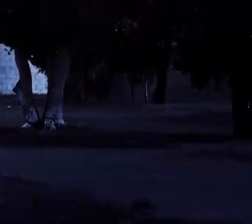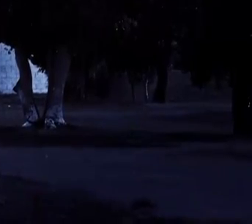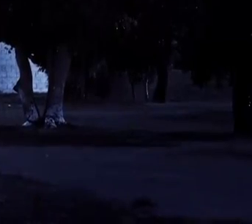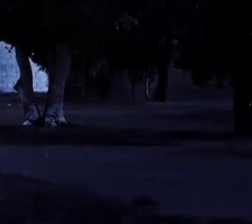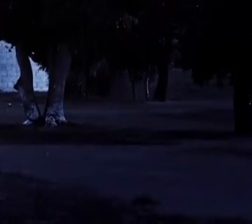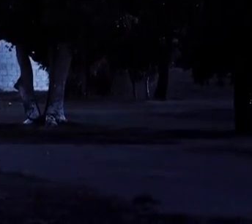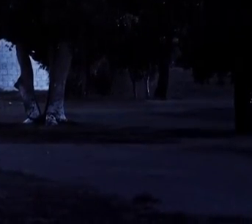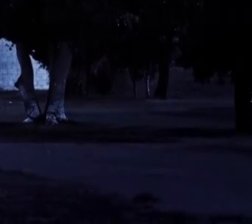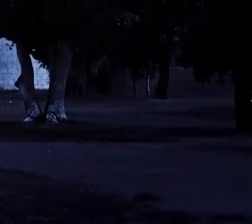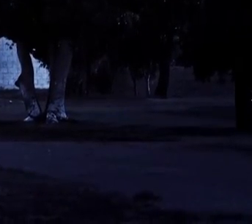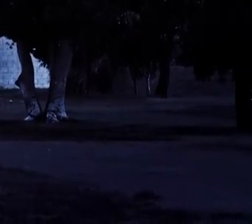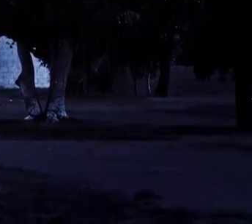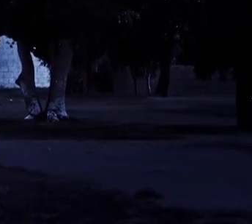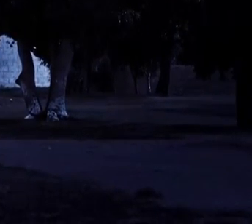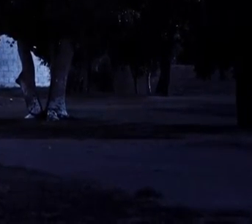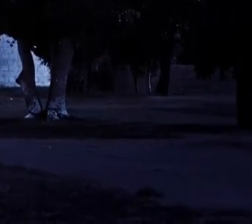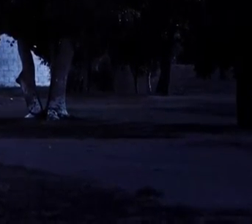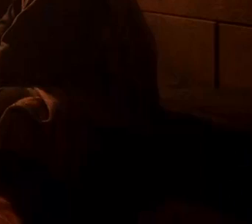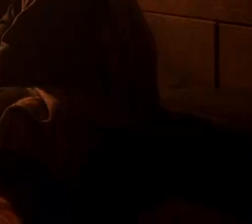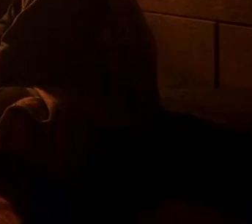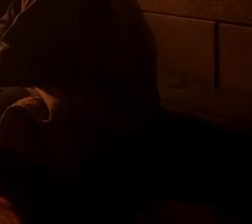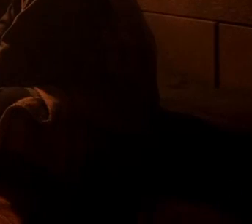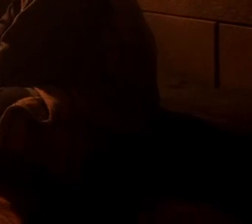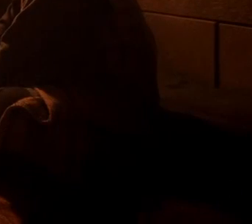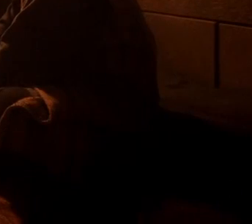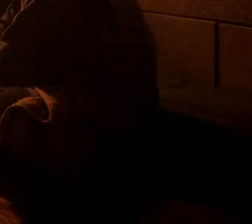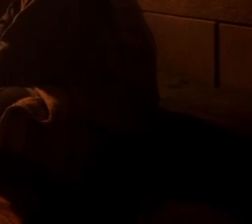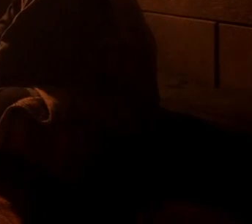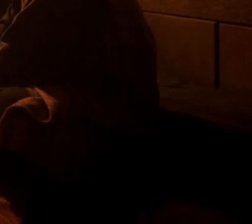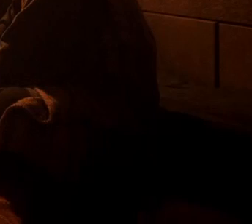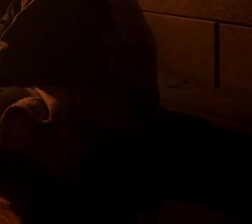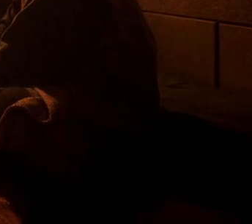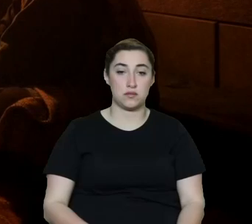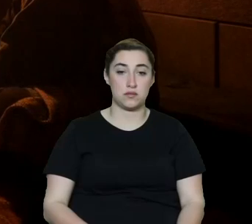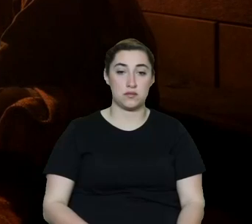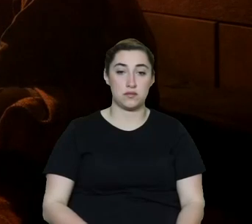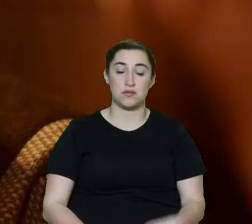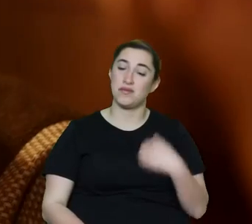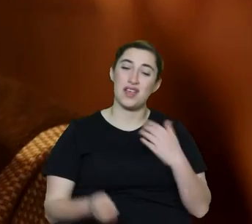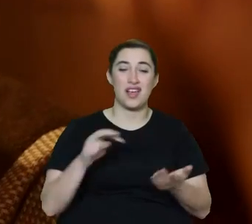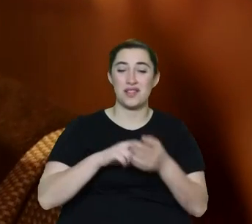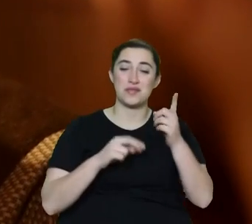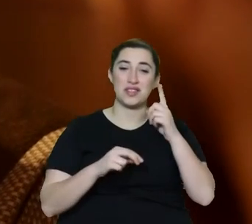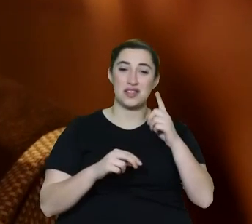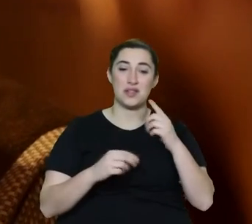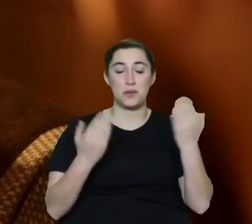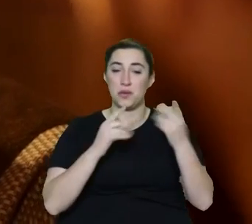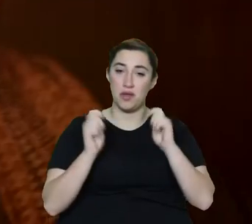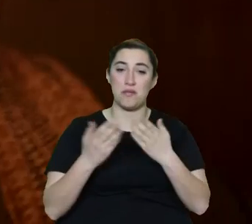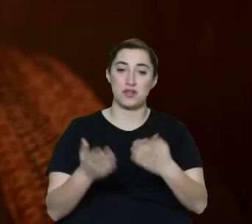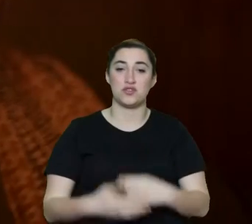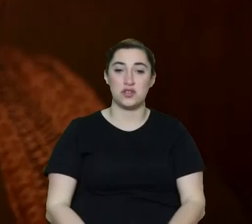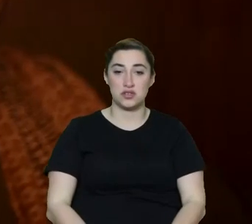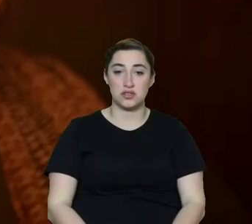Akşam vakti dergah. Kasım'la Yunus hücrede oturuyorlar. Ocak alevli. Kalkayım artık. Senin de zikrin var Pirdaş.